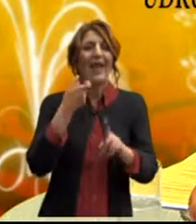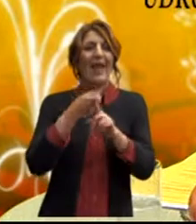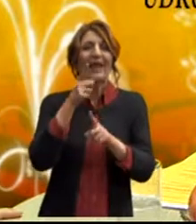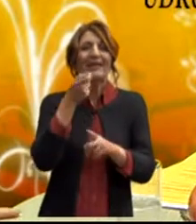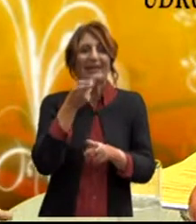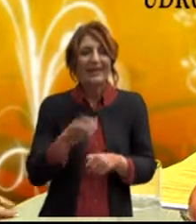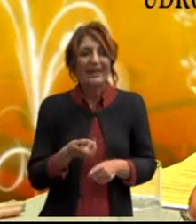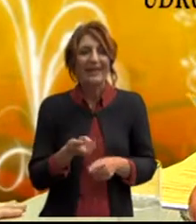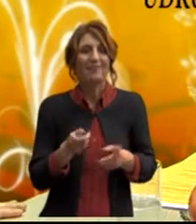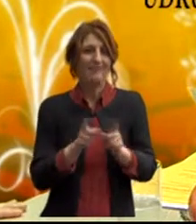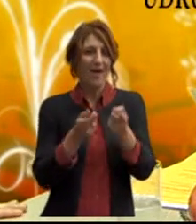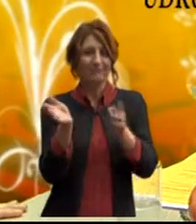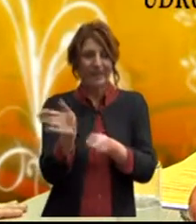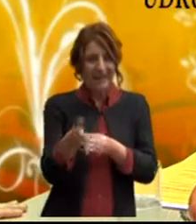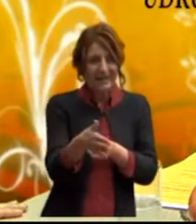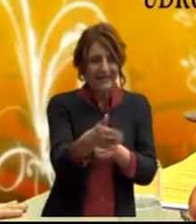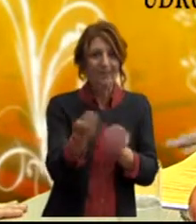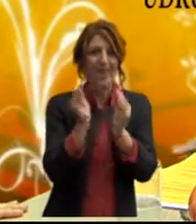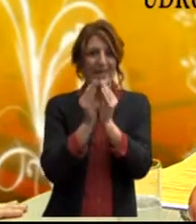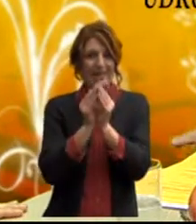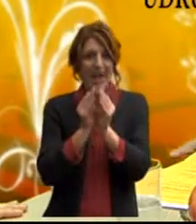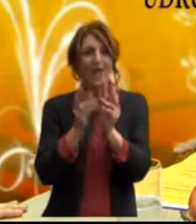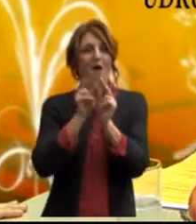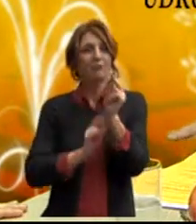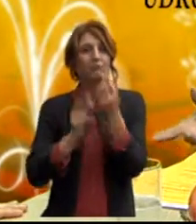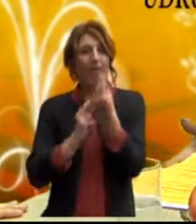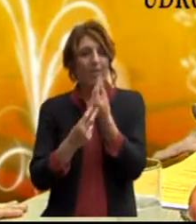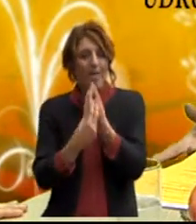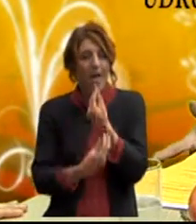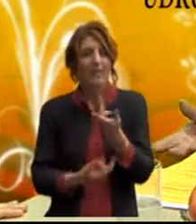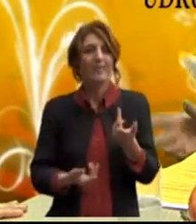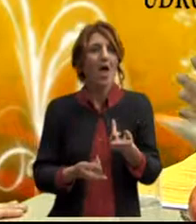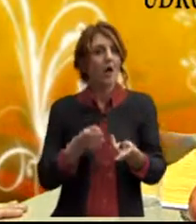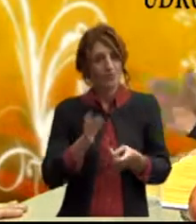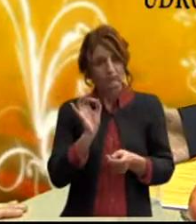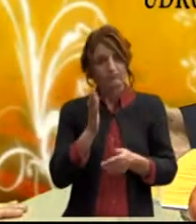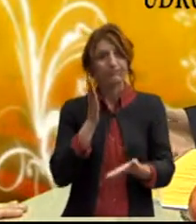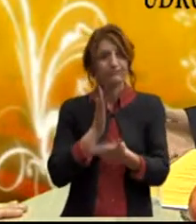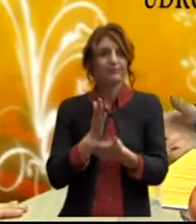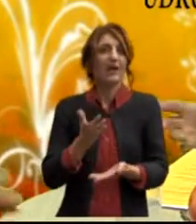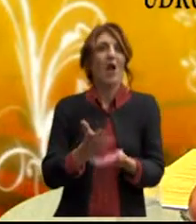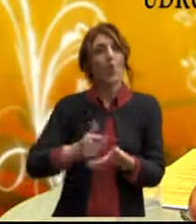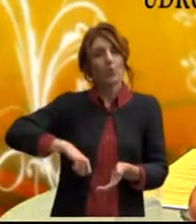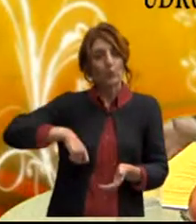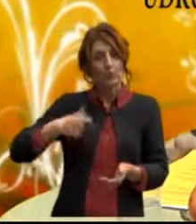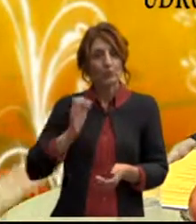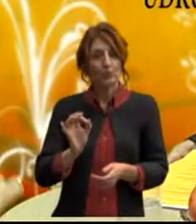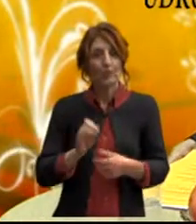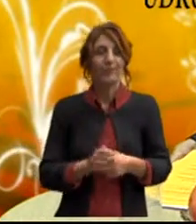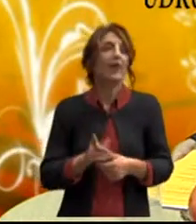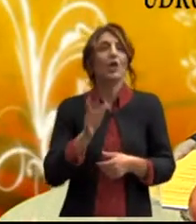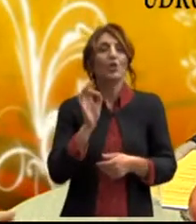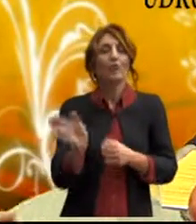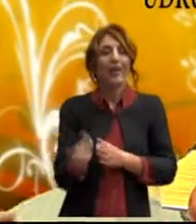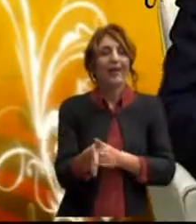kreta, točno. Sjemenki, ribe, jaja, bananu, povremeno nije škodna, pogotovo u dopodnevnim satima. A pogotovo dobra riba